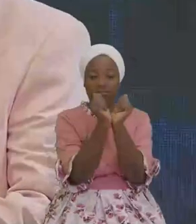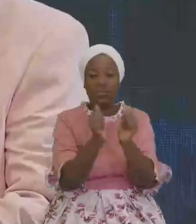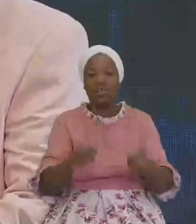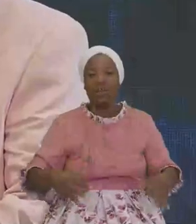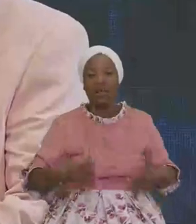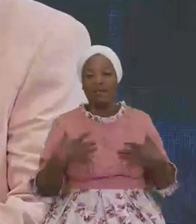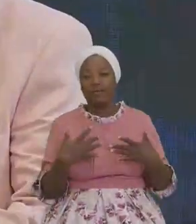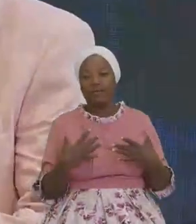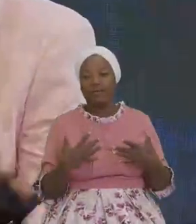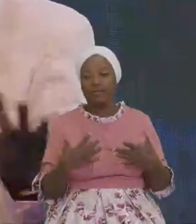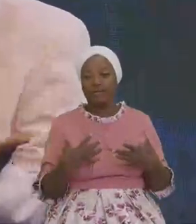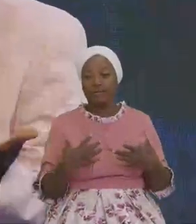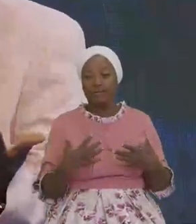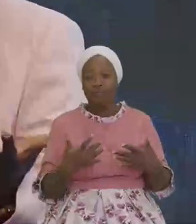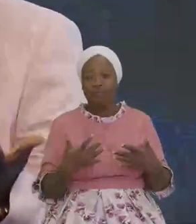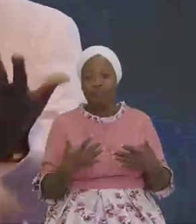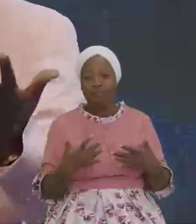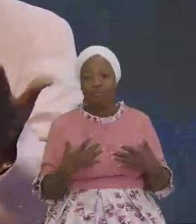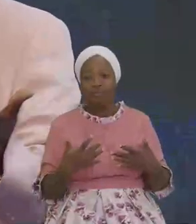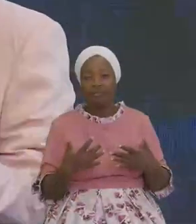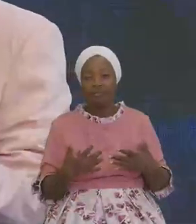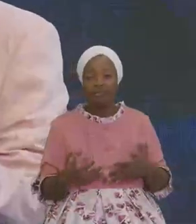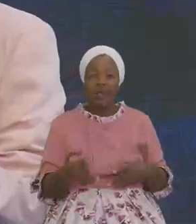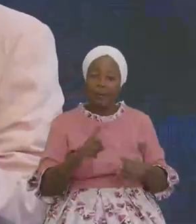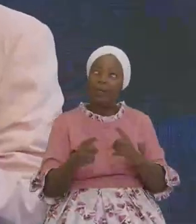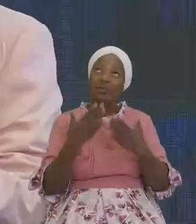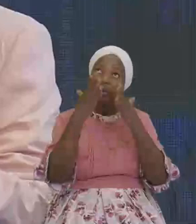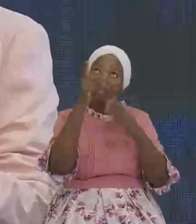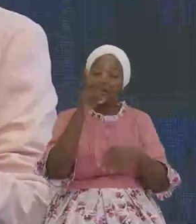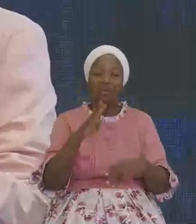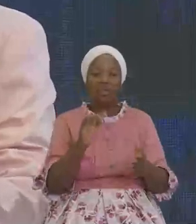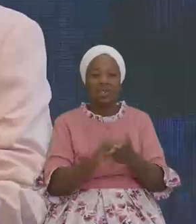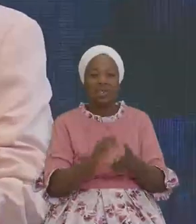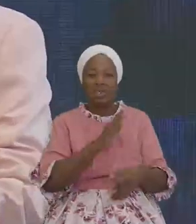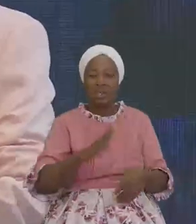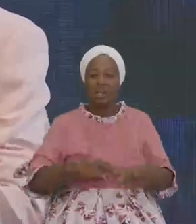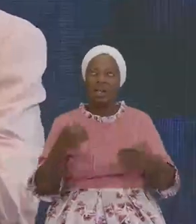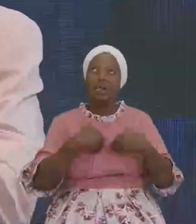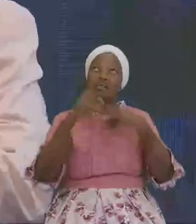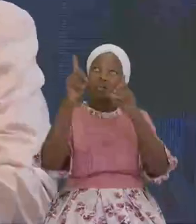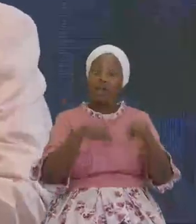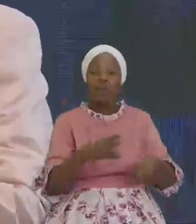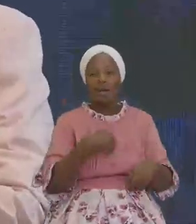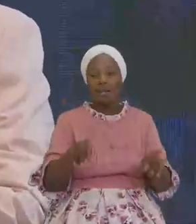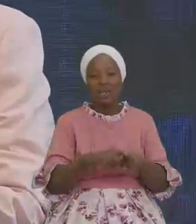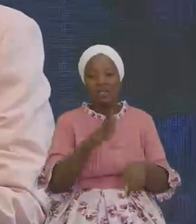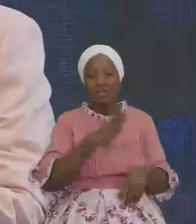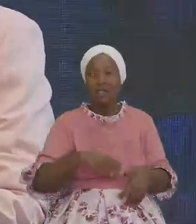La cage de la vie abîmée. Mais Dieu merci, Christ est